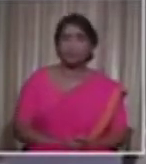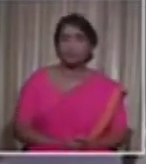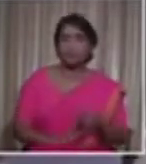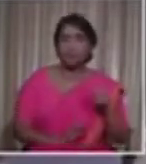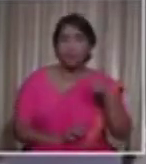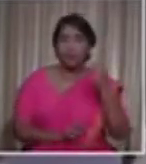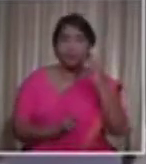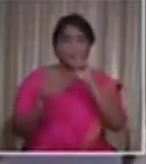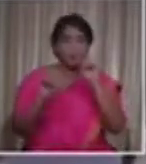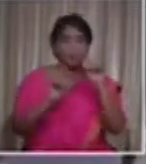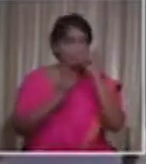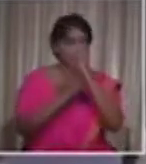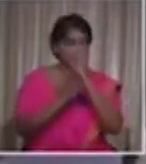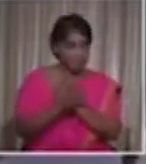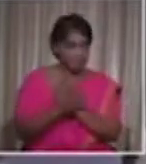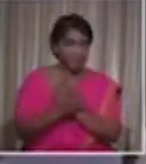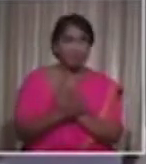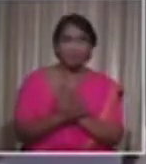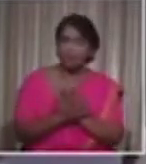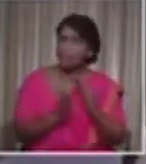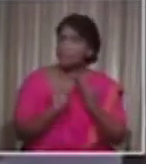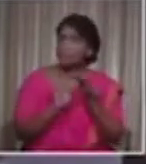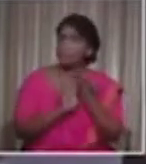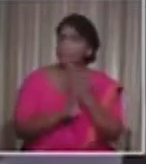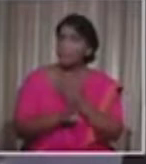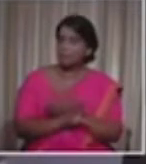22 වෙනි සංශෝධනය ගැන එදා මේ